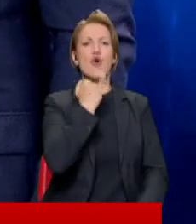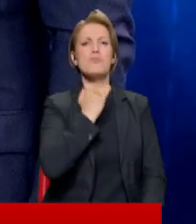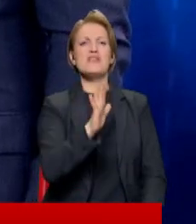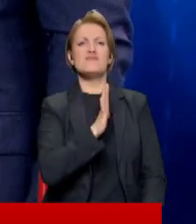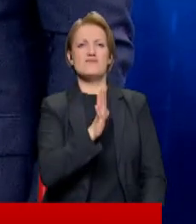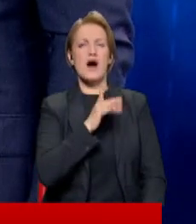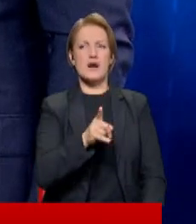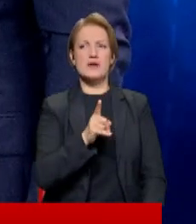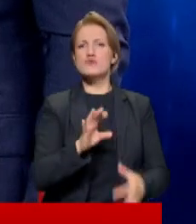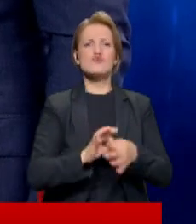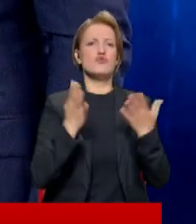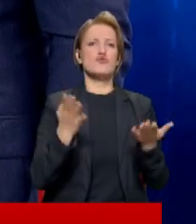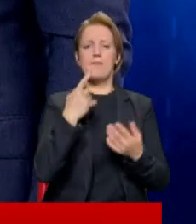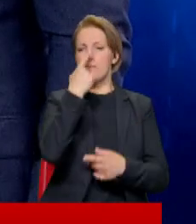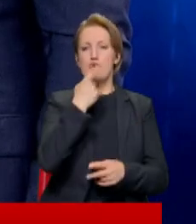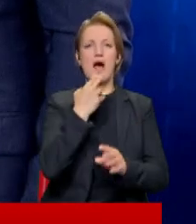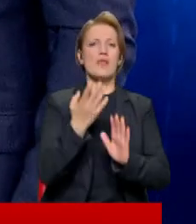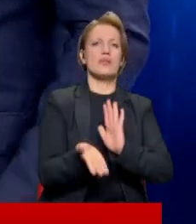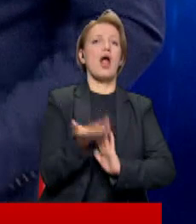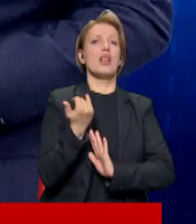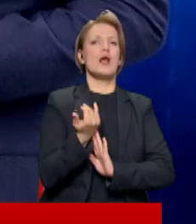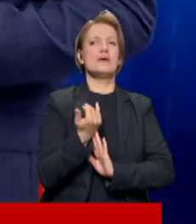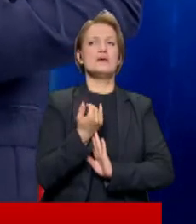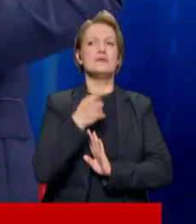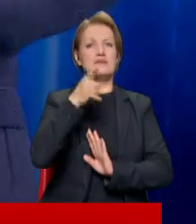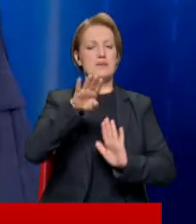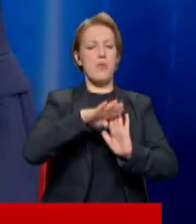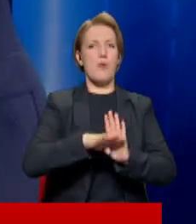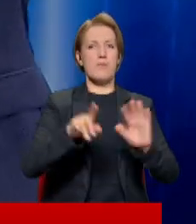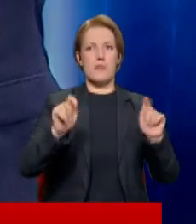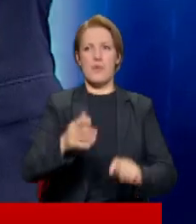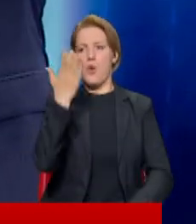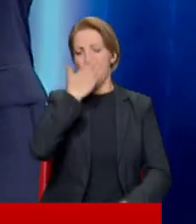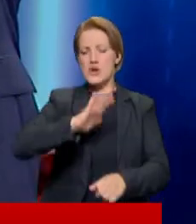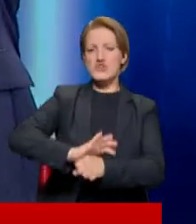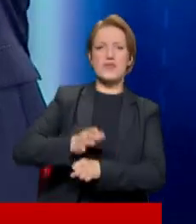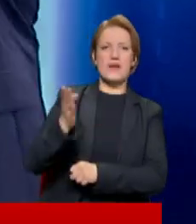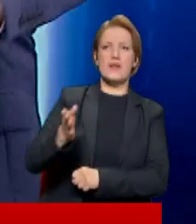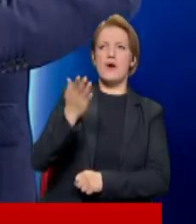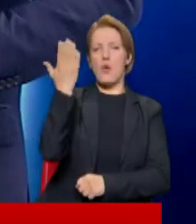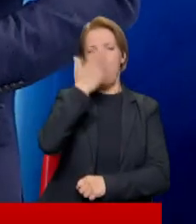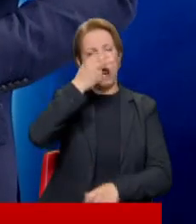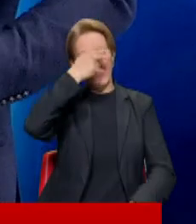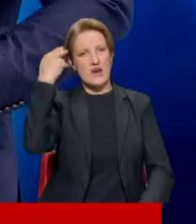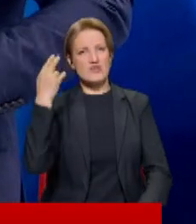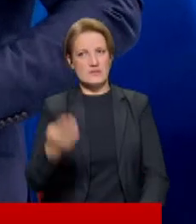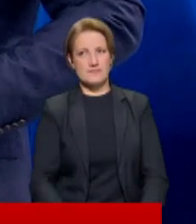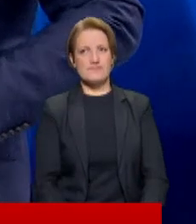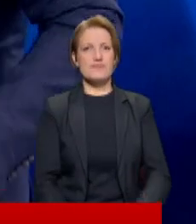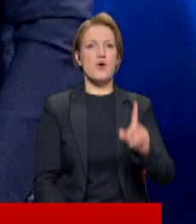var diye çözüm ne Türkiye'de mülakatı kaldıralım Ondan sonra Sizler program yapıyorsunuz okulda şiddet okulda taciz